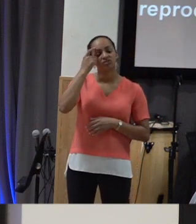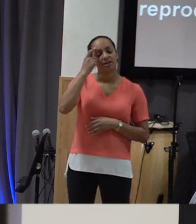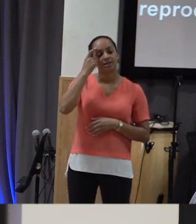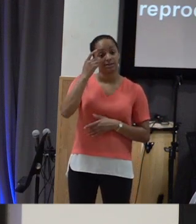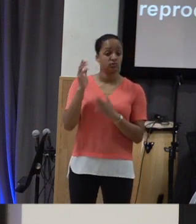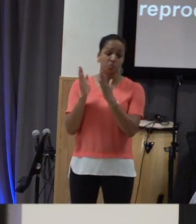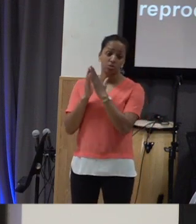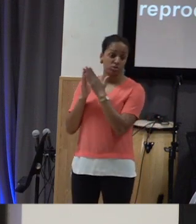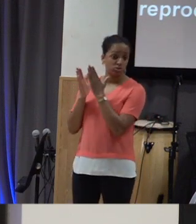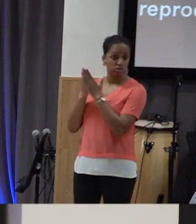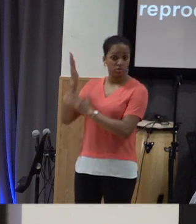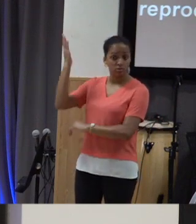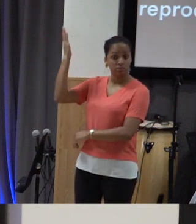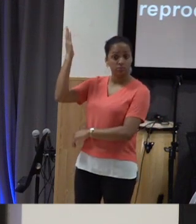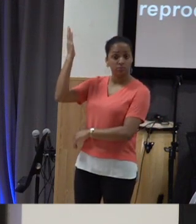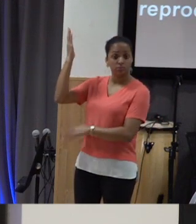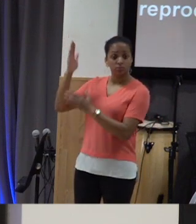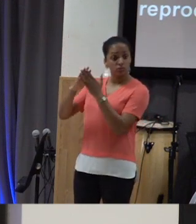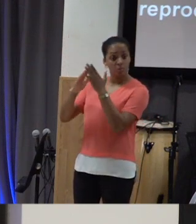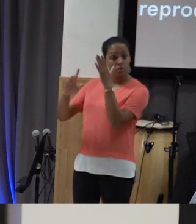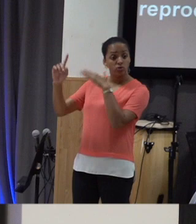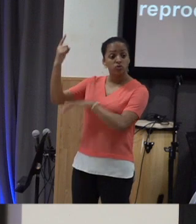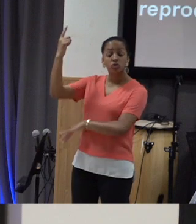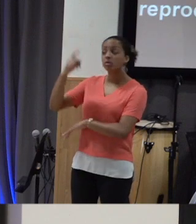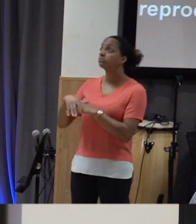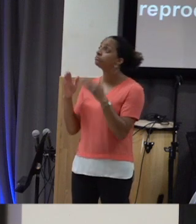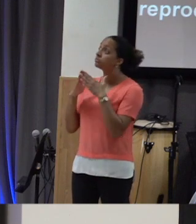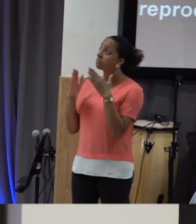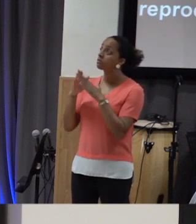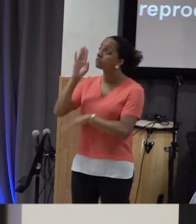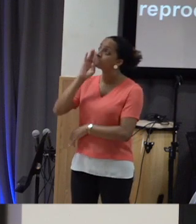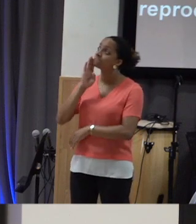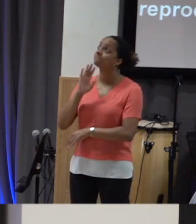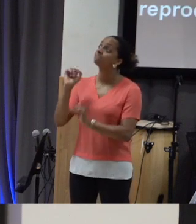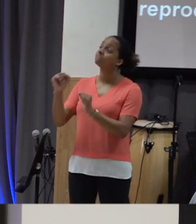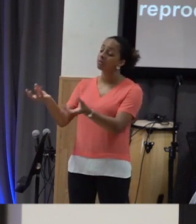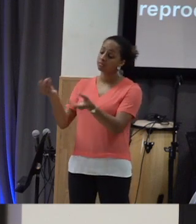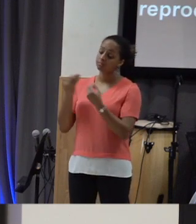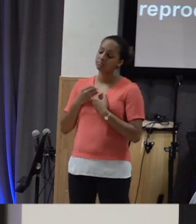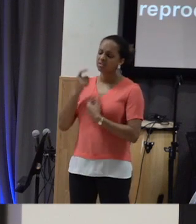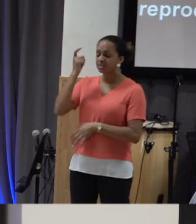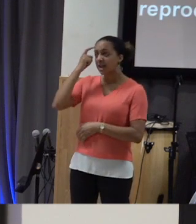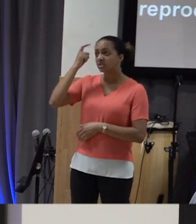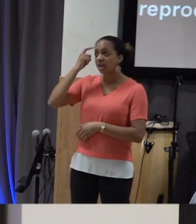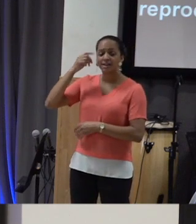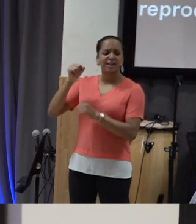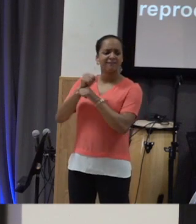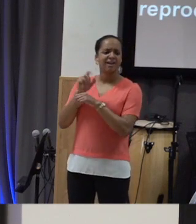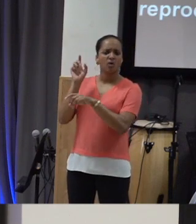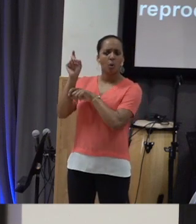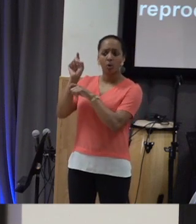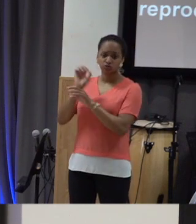Qu'il la demande à Dieu, qui donne à tous simplement et sans reproche.